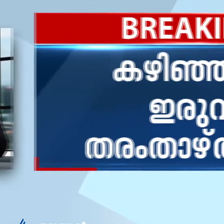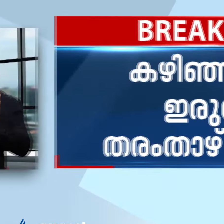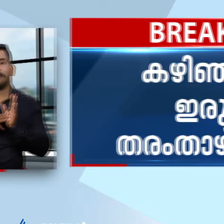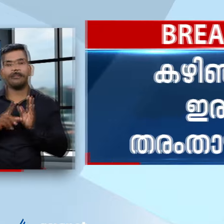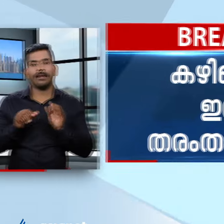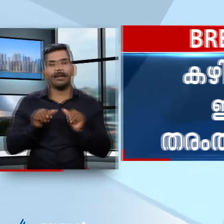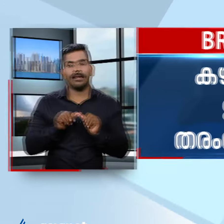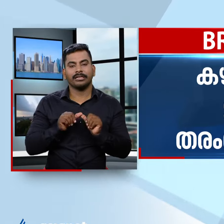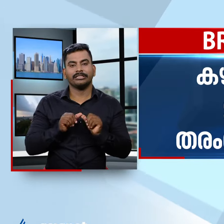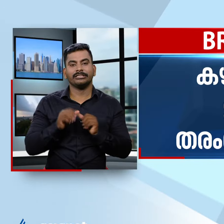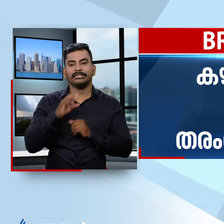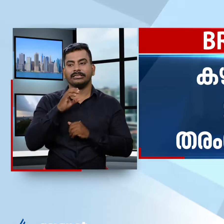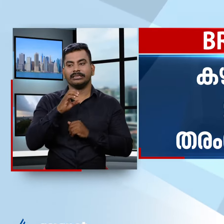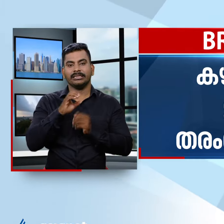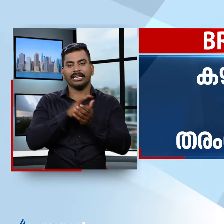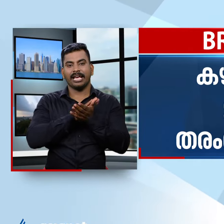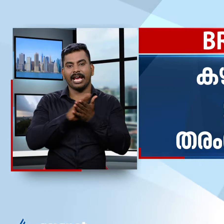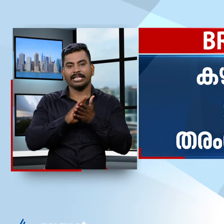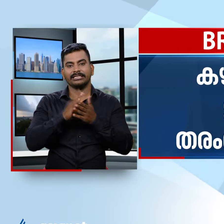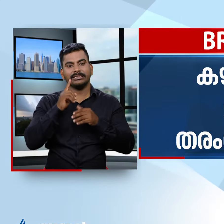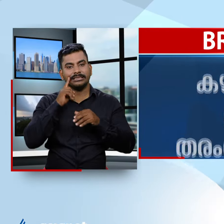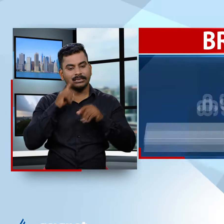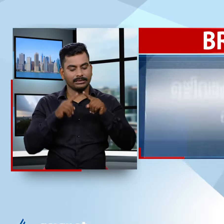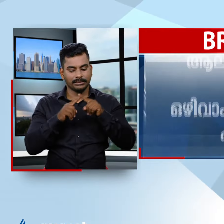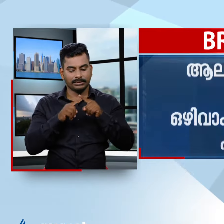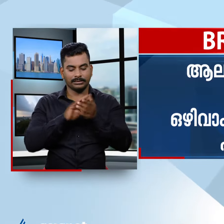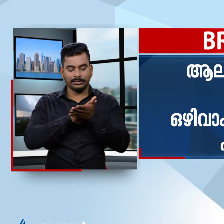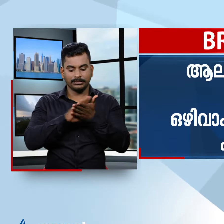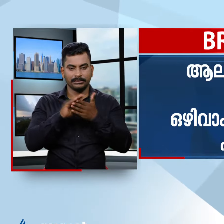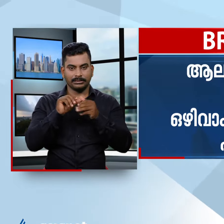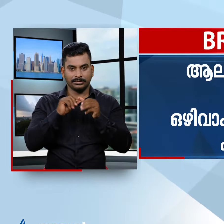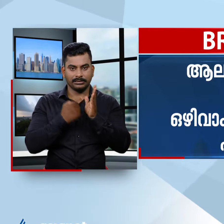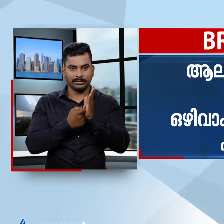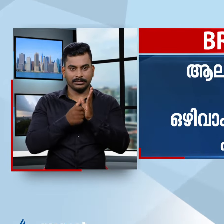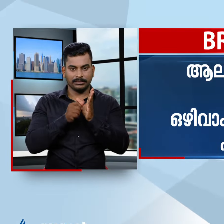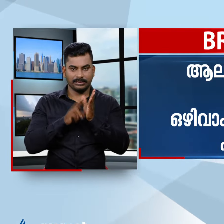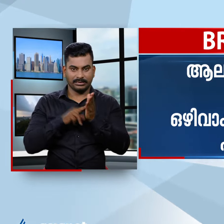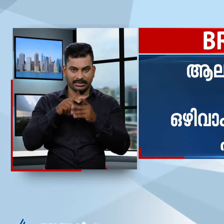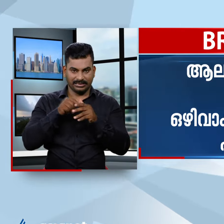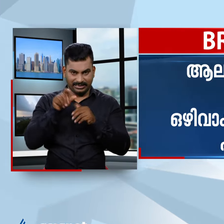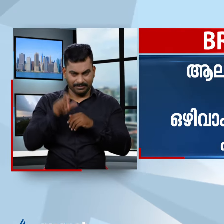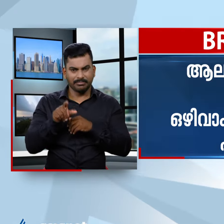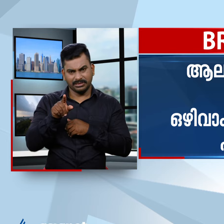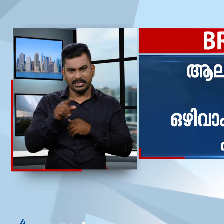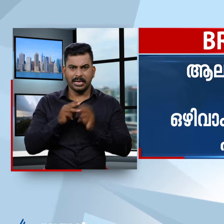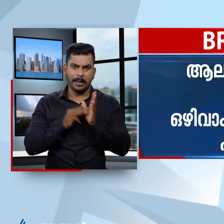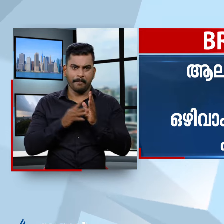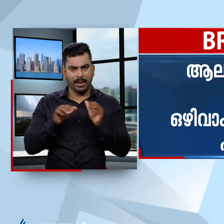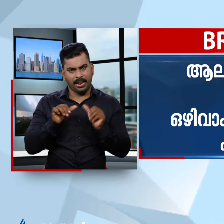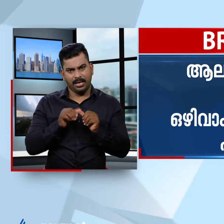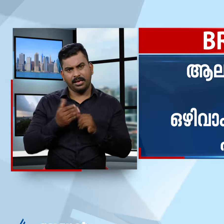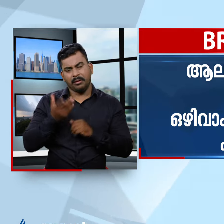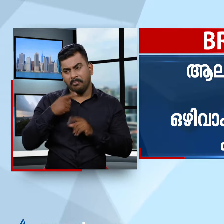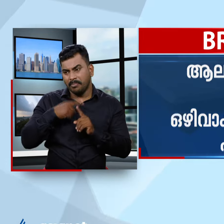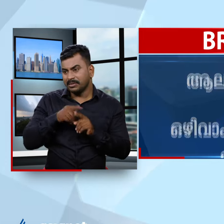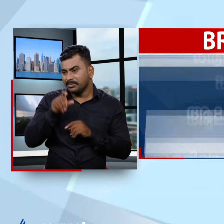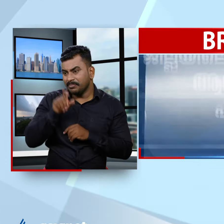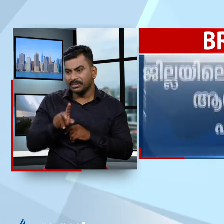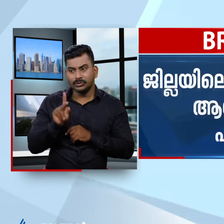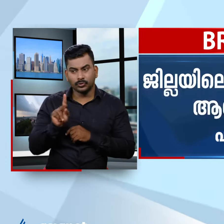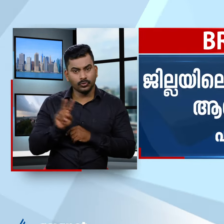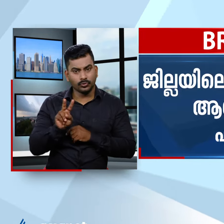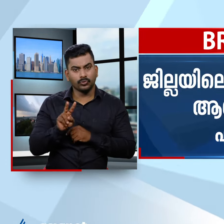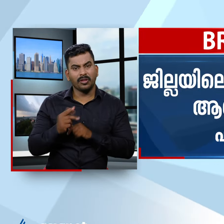വളരെ നാളുകളായി ആലപ്പുഴ സി പി എമ്മിൽ രൂക്ഷമായ ഗ്രൂപ്പ് തർക്കം നടക്കുകയായിരുന്നു. കഴിഞ്ഞ പാർട്ടി തെരഞ്ഞെടുപ്പിൽ പാർട്ടി സമ്മേളന